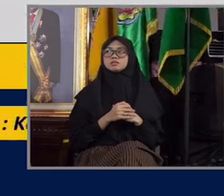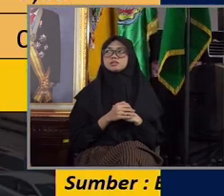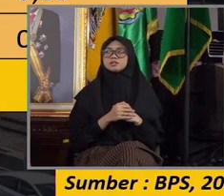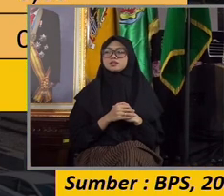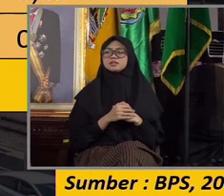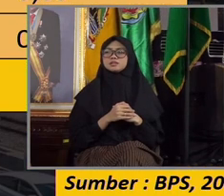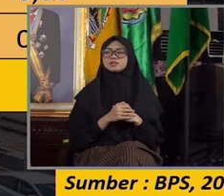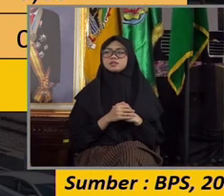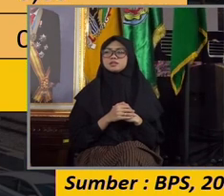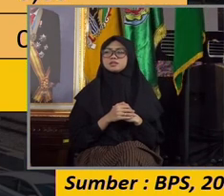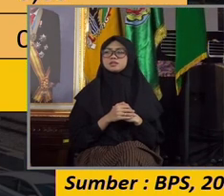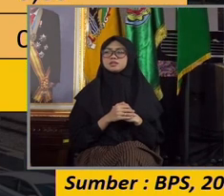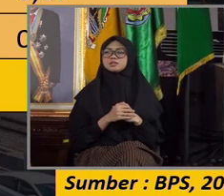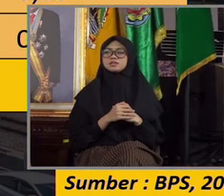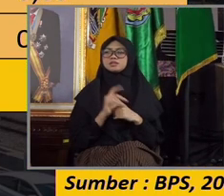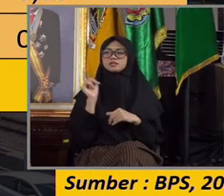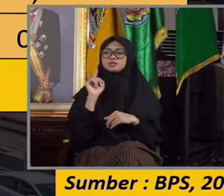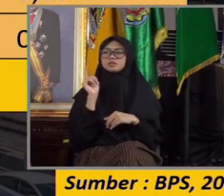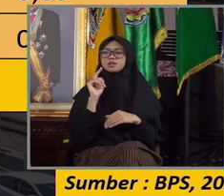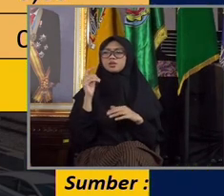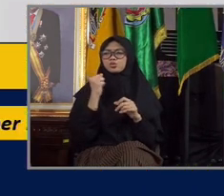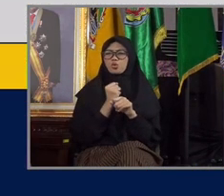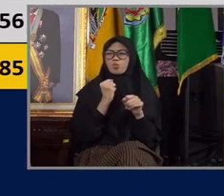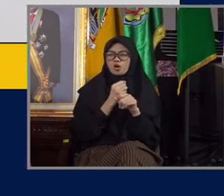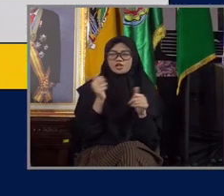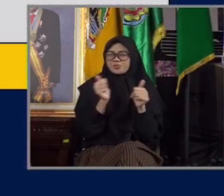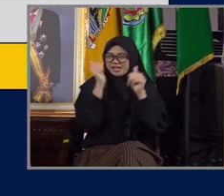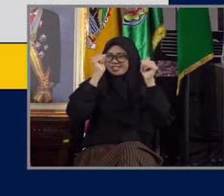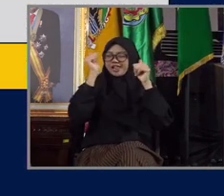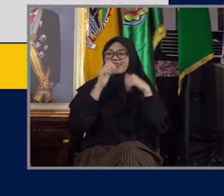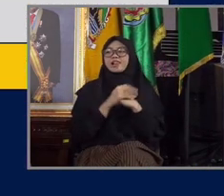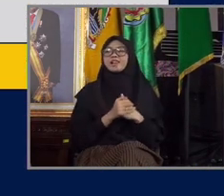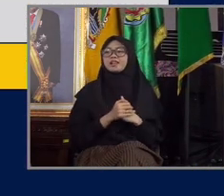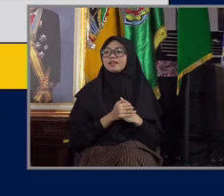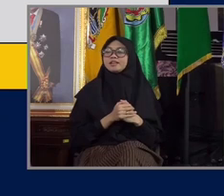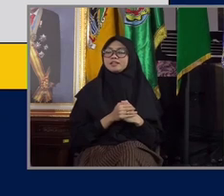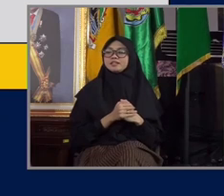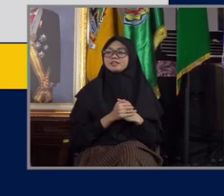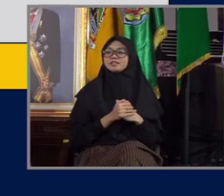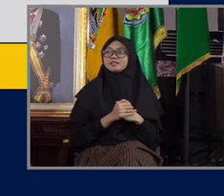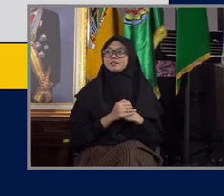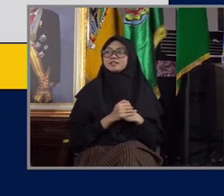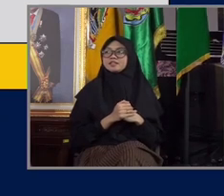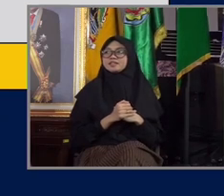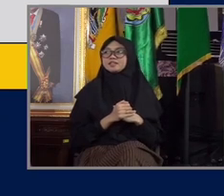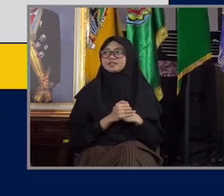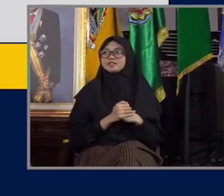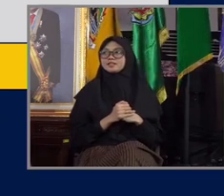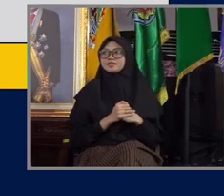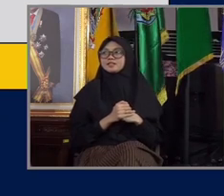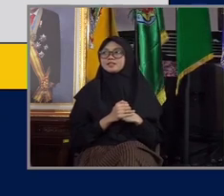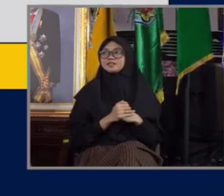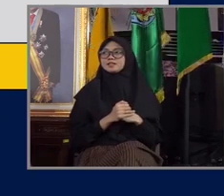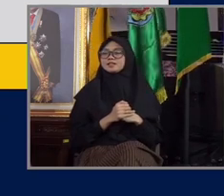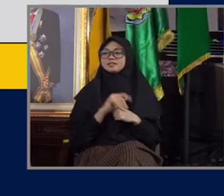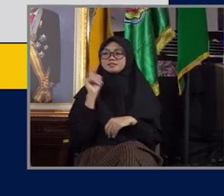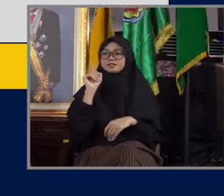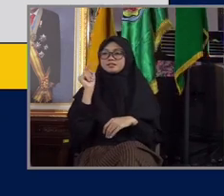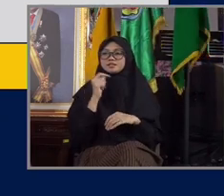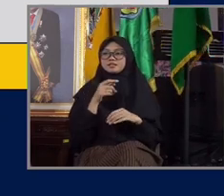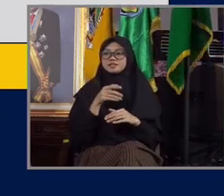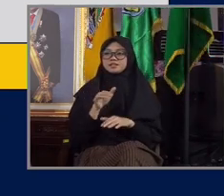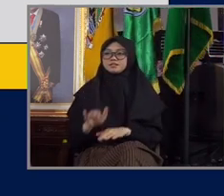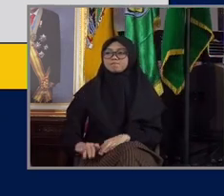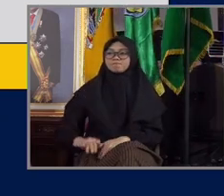Kabupaten Grobogan ini memang spesial lanjut Oken tempe tahu dele Oke ini